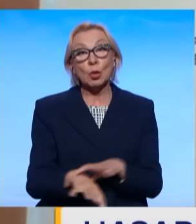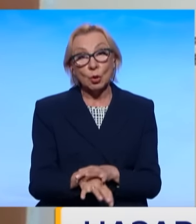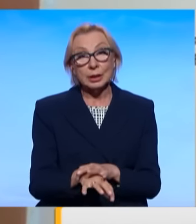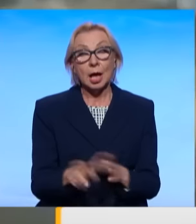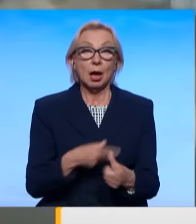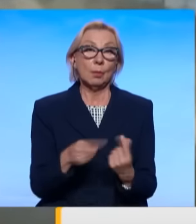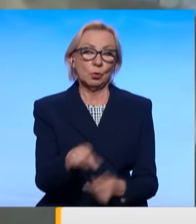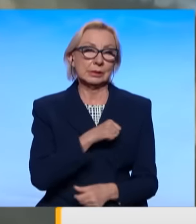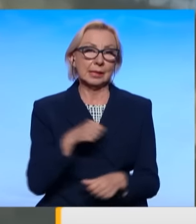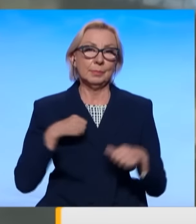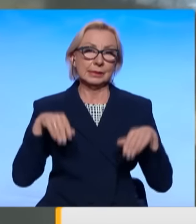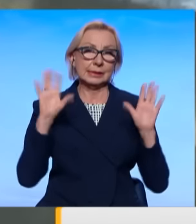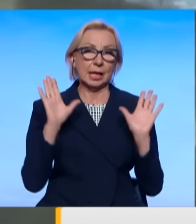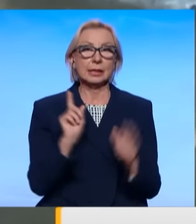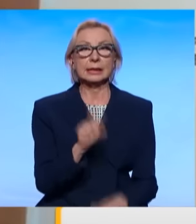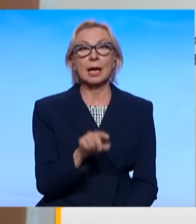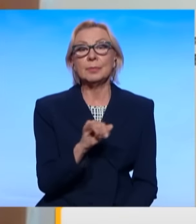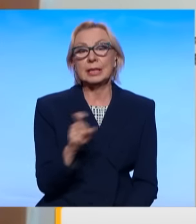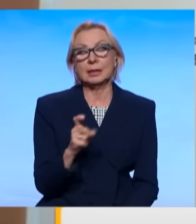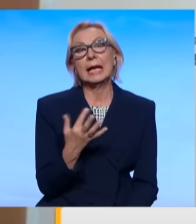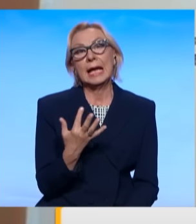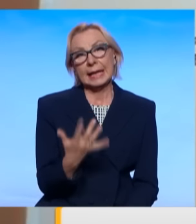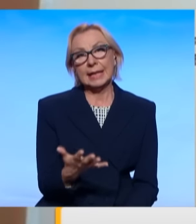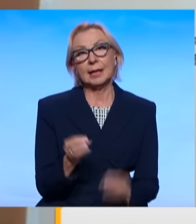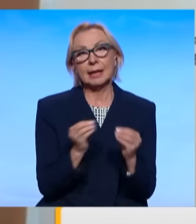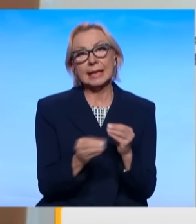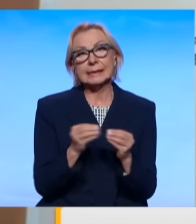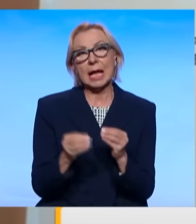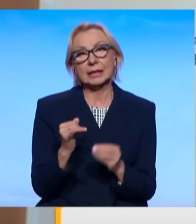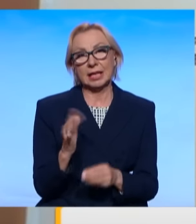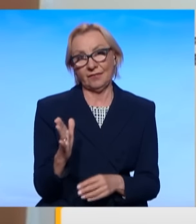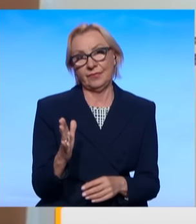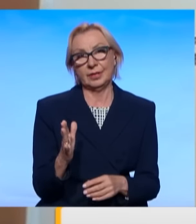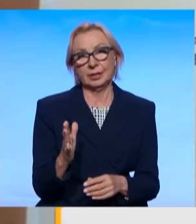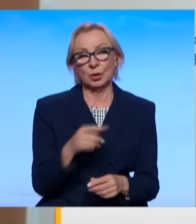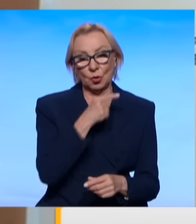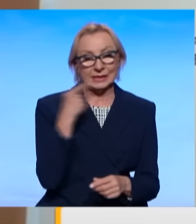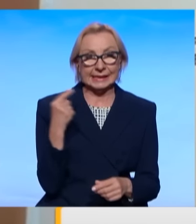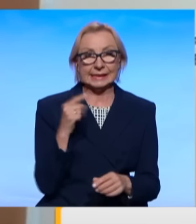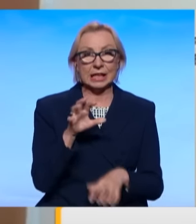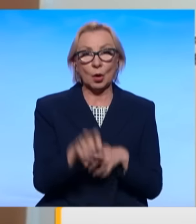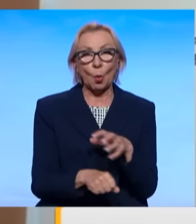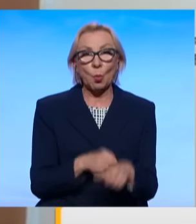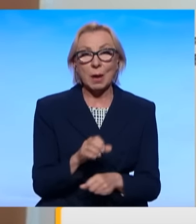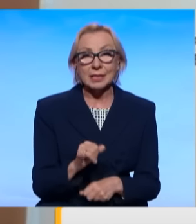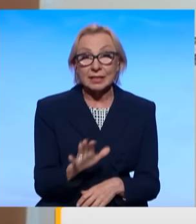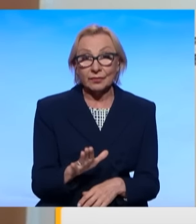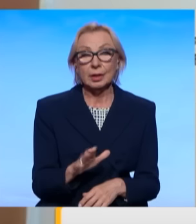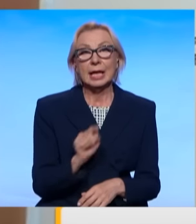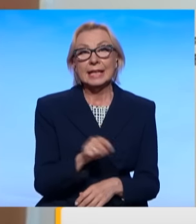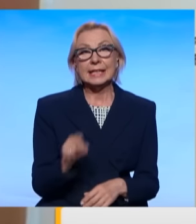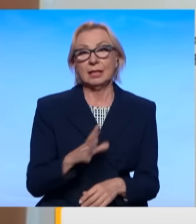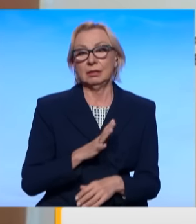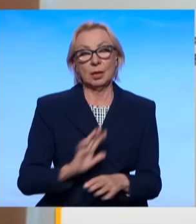самі вони здали. Сам їх не сотні, а є кілька десятків, скажімо так, російських окупантів. Їх не